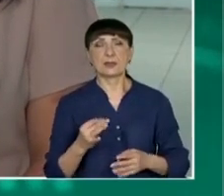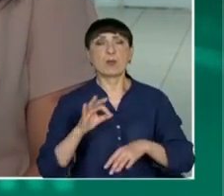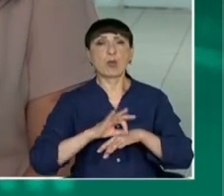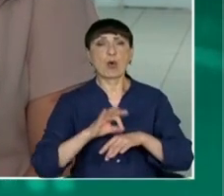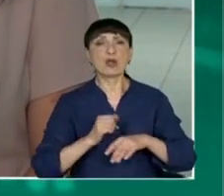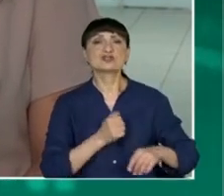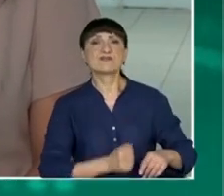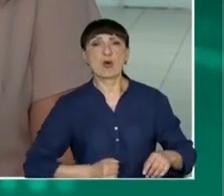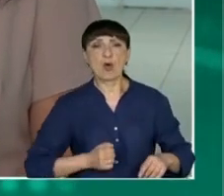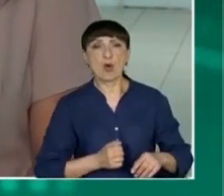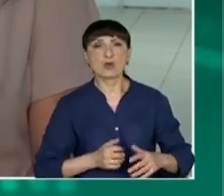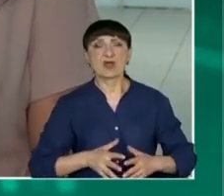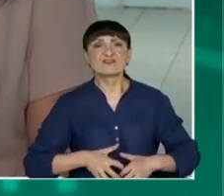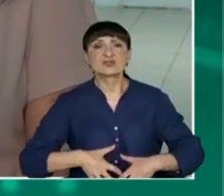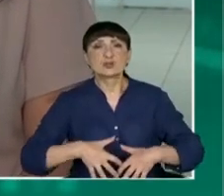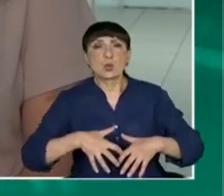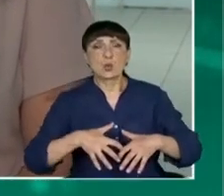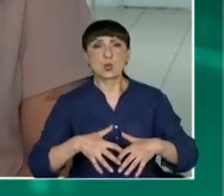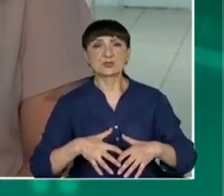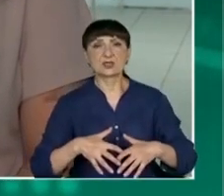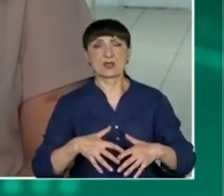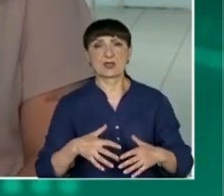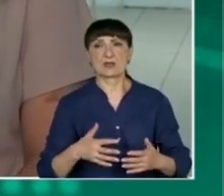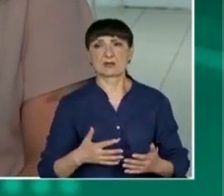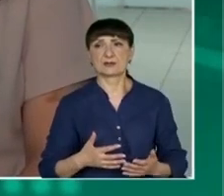боли в животе, вздутие.